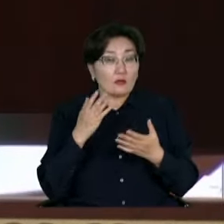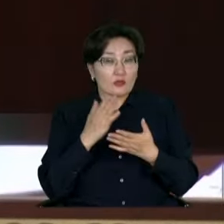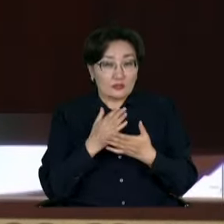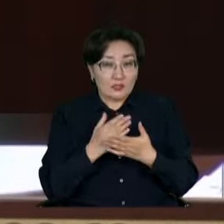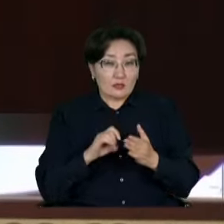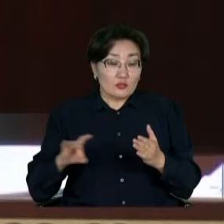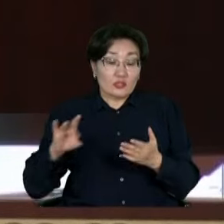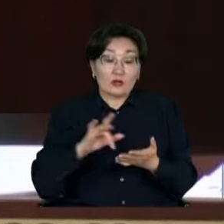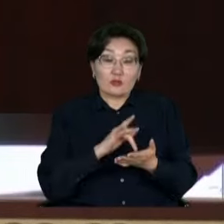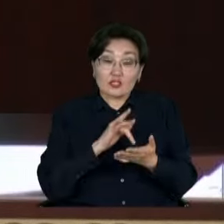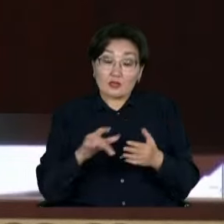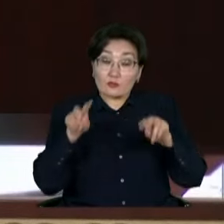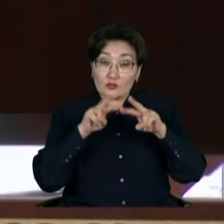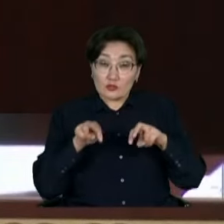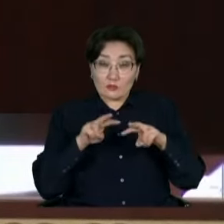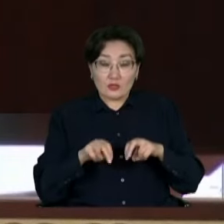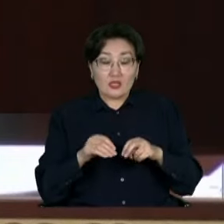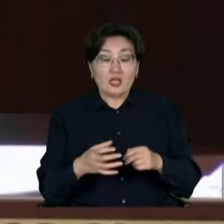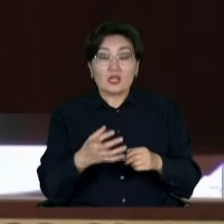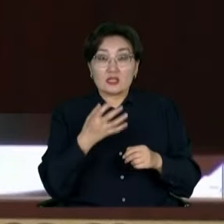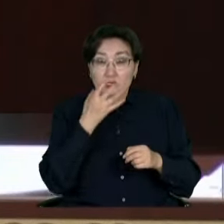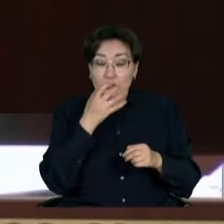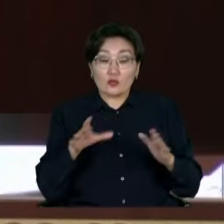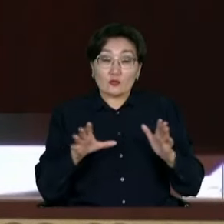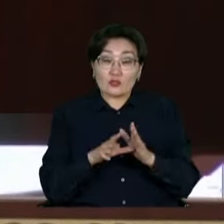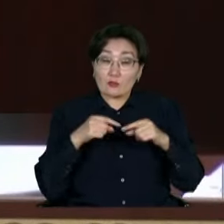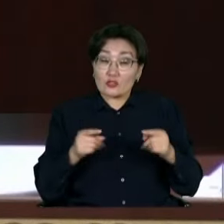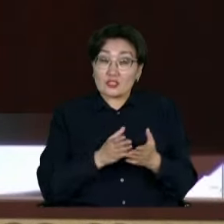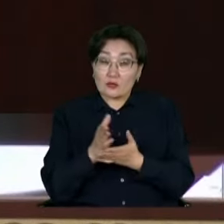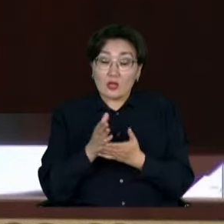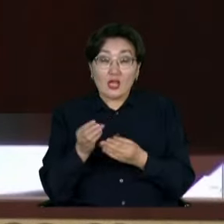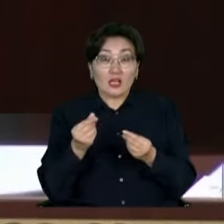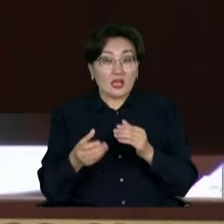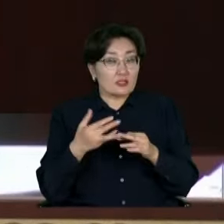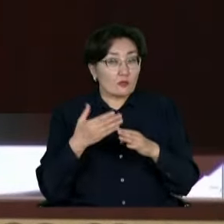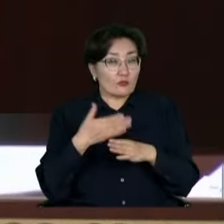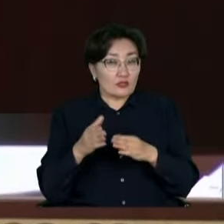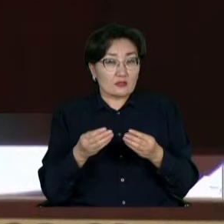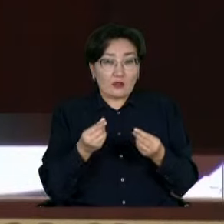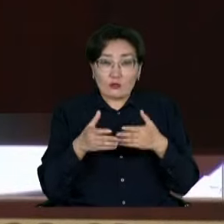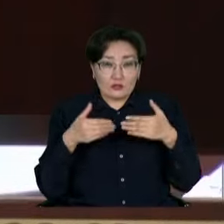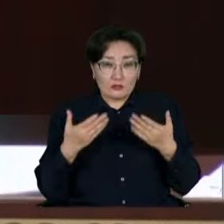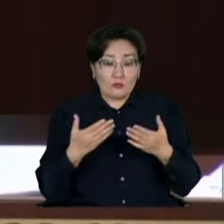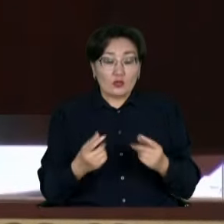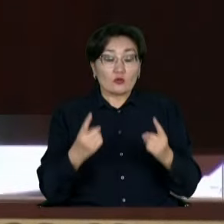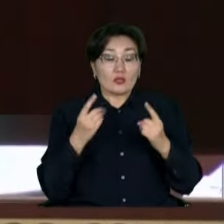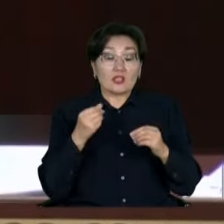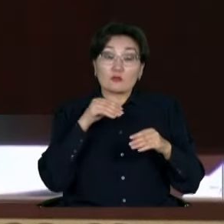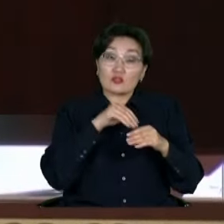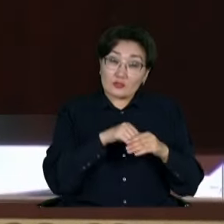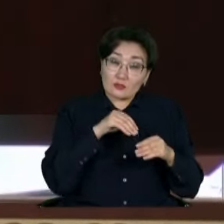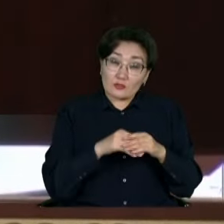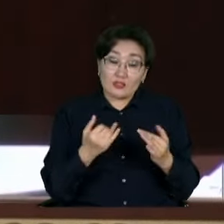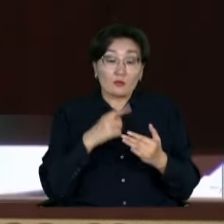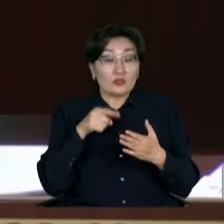қазір республикалық бюджетті қарап, жылу энергетикасы және басқа да бағыттарға қаражат табалмай отырмыз. Ал онда үлкен қаражат жинақталғандықтан